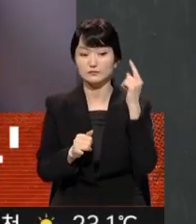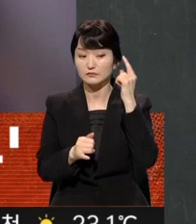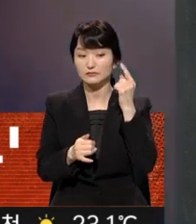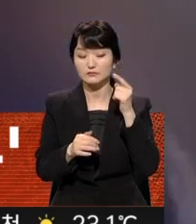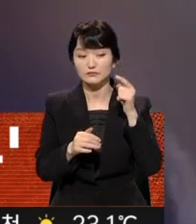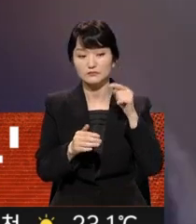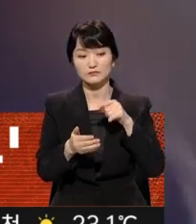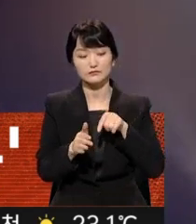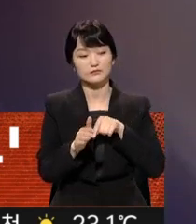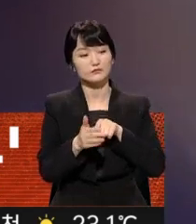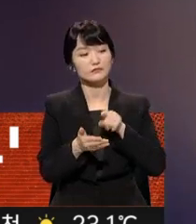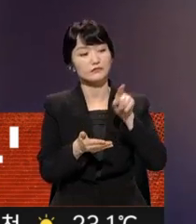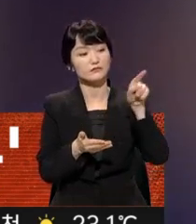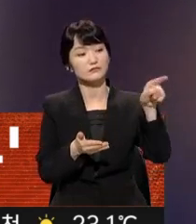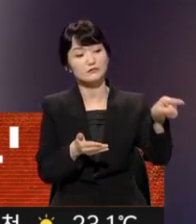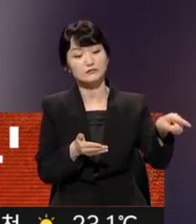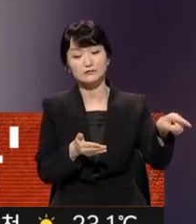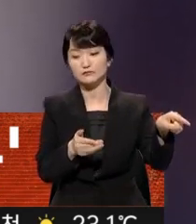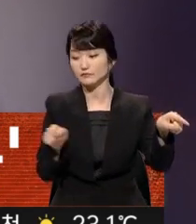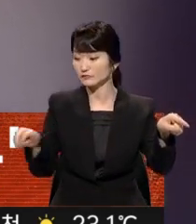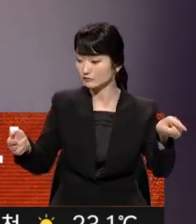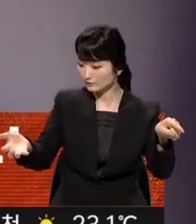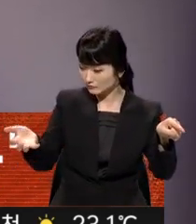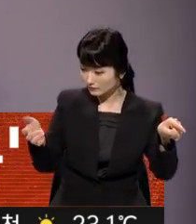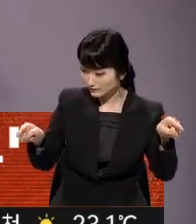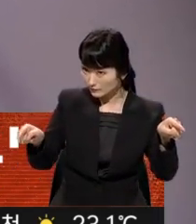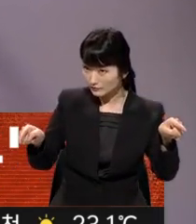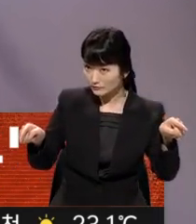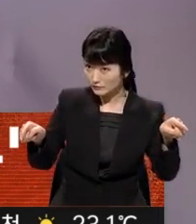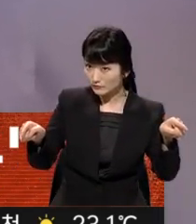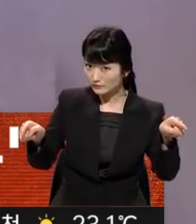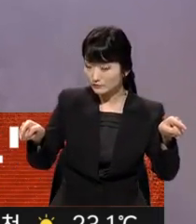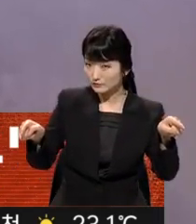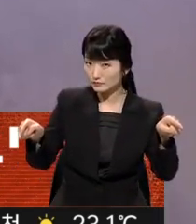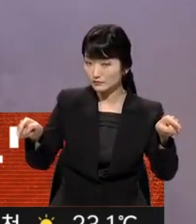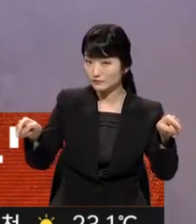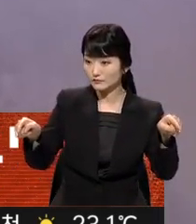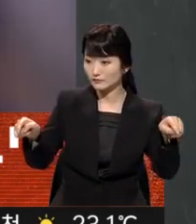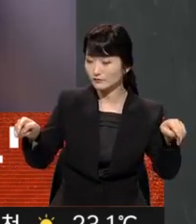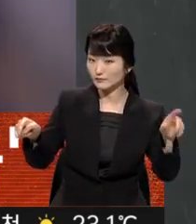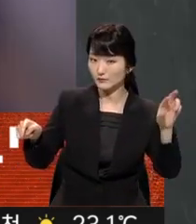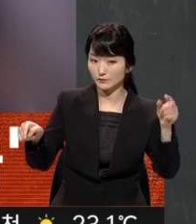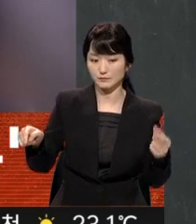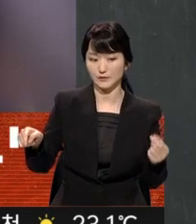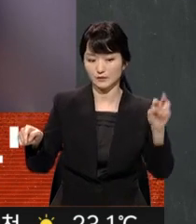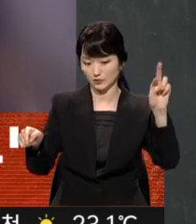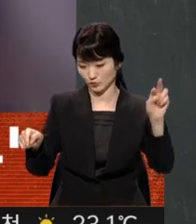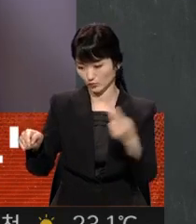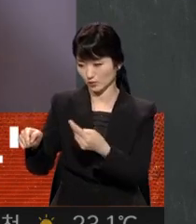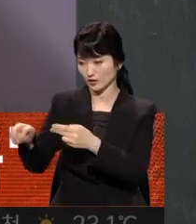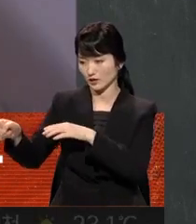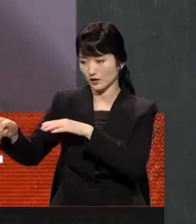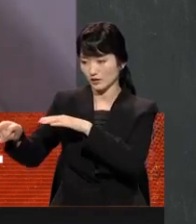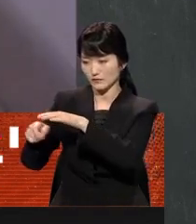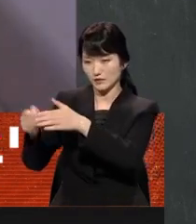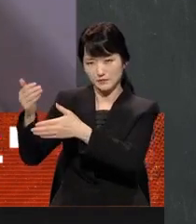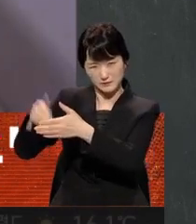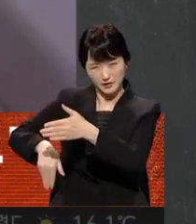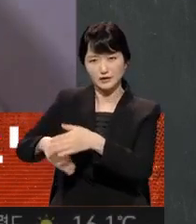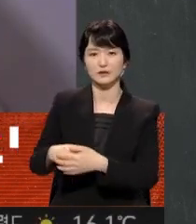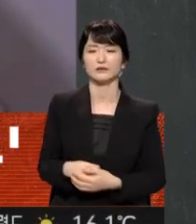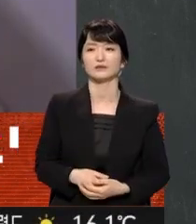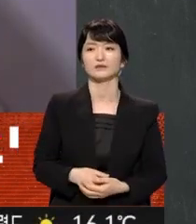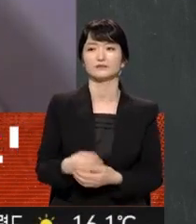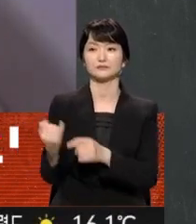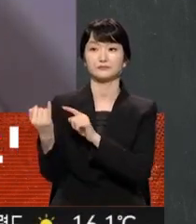이 데스크에 놓인 돈통을 털려고 1차 시도를 합니다. 하지만 이 1차 시도는 직원이 금방 돌아와서 실패를 했습니다. 그런데 이 고객,